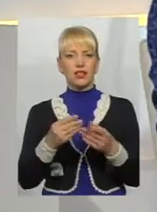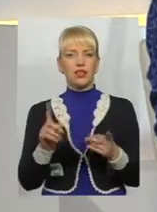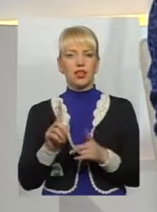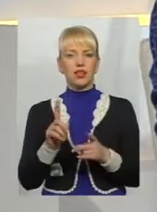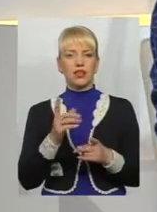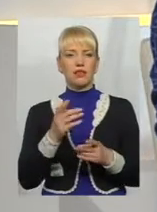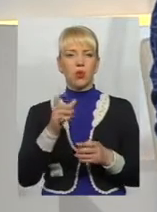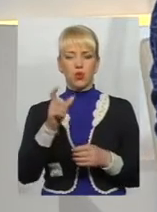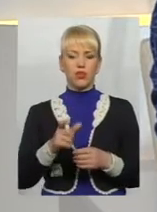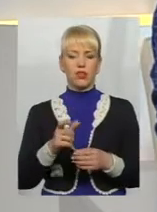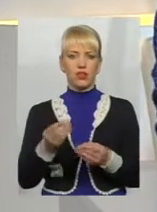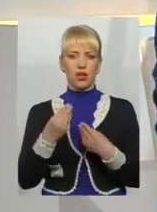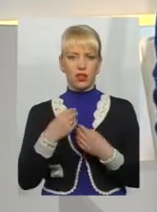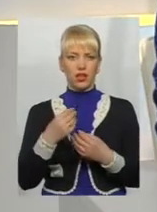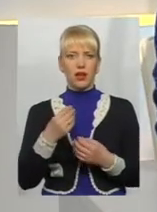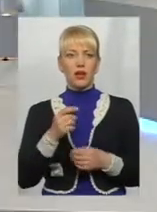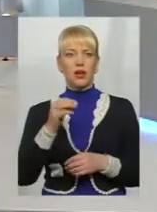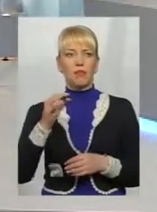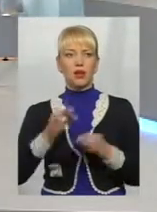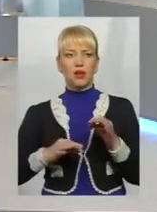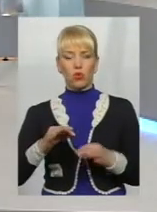які людину нагородила природа.